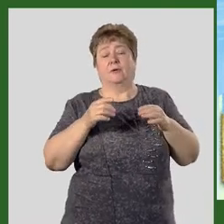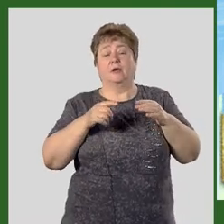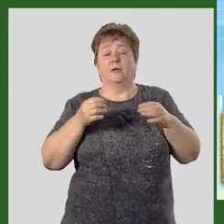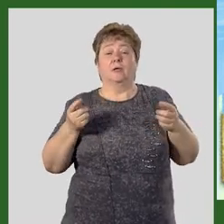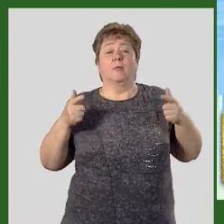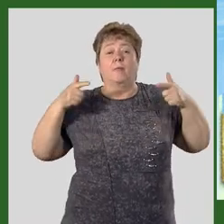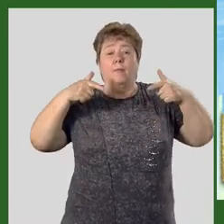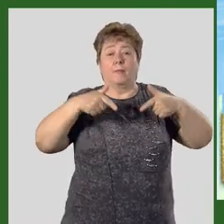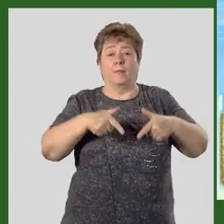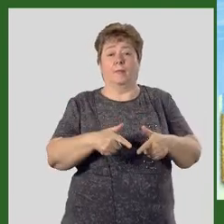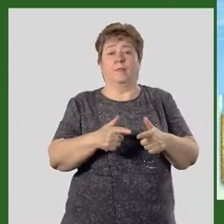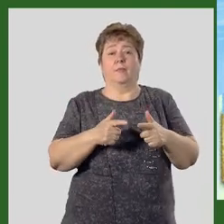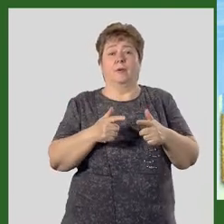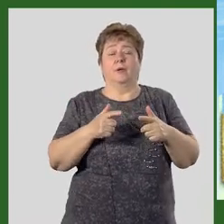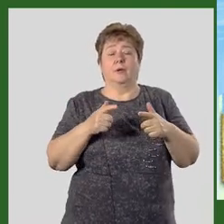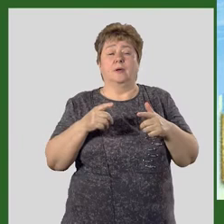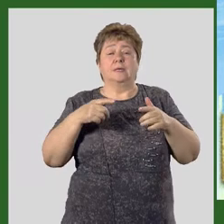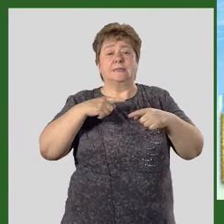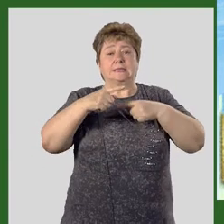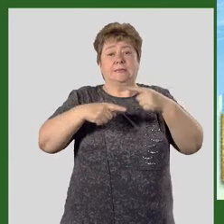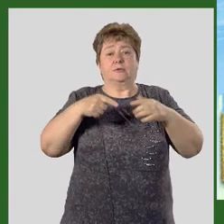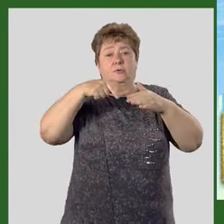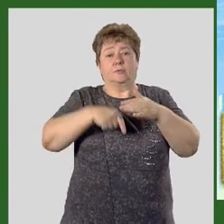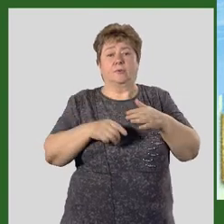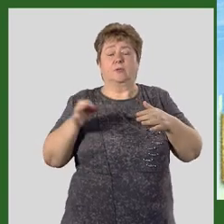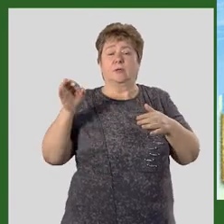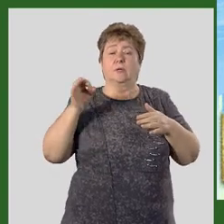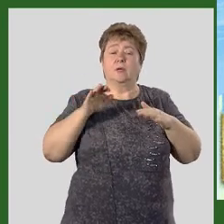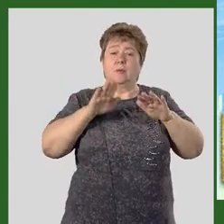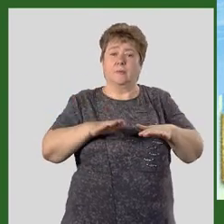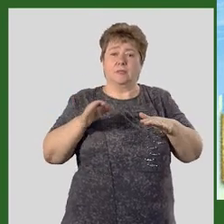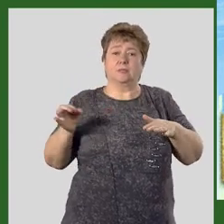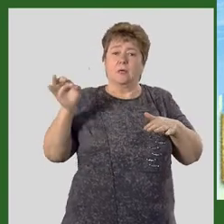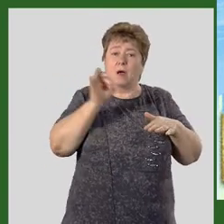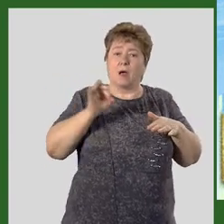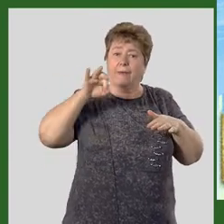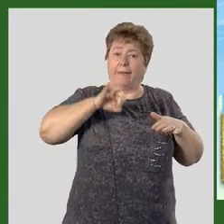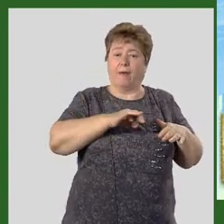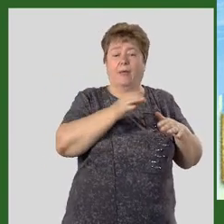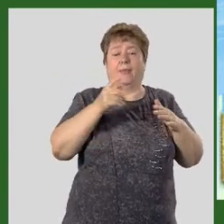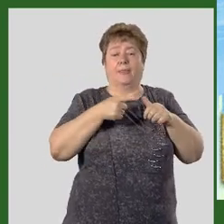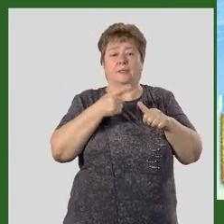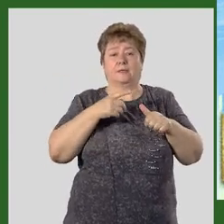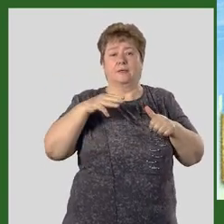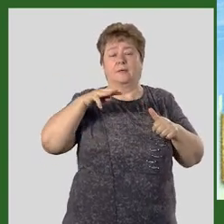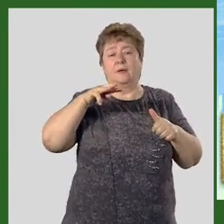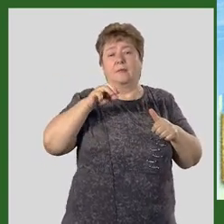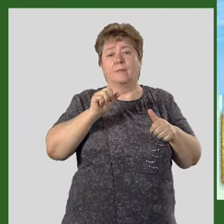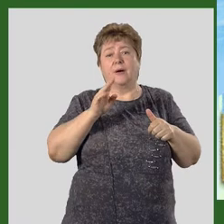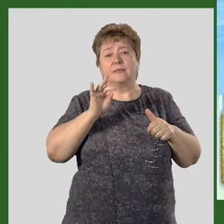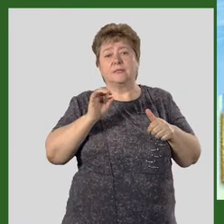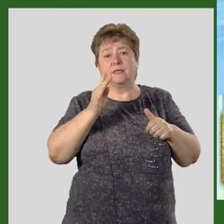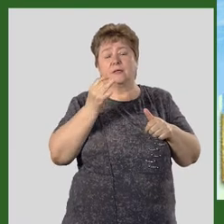оказались в следующей глубинной зоне океана. Она называется